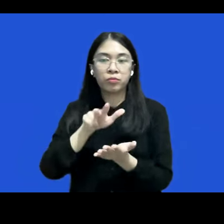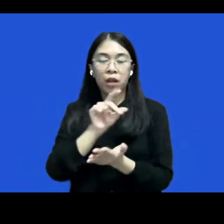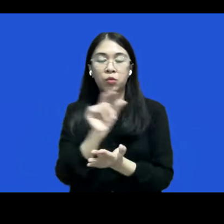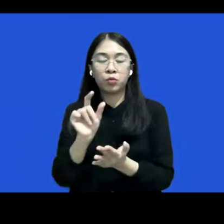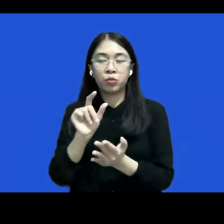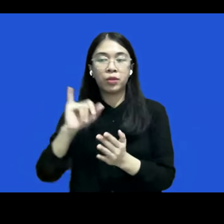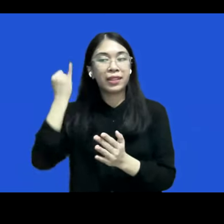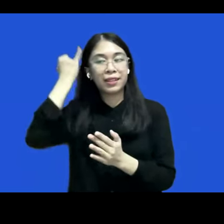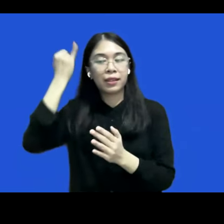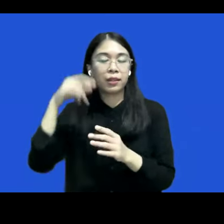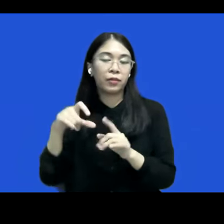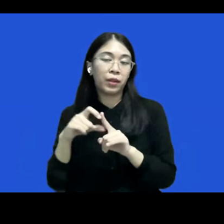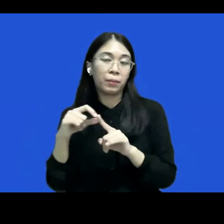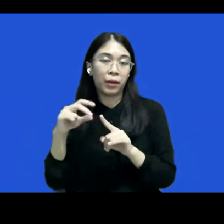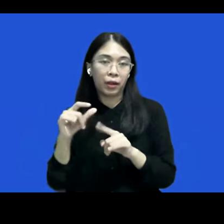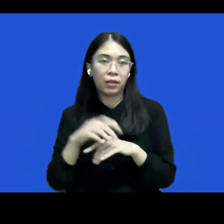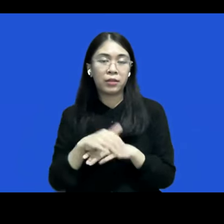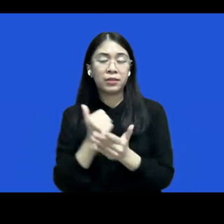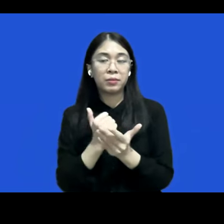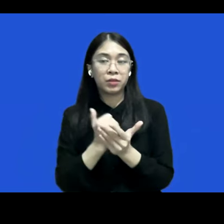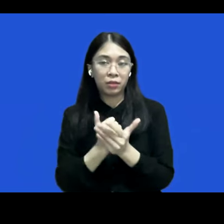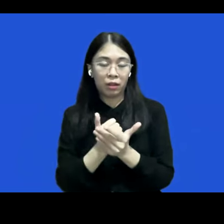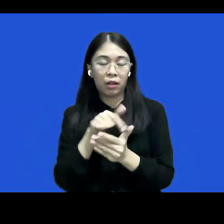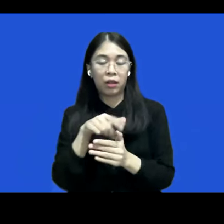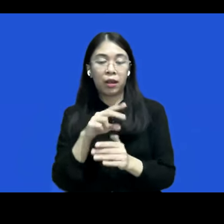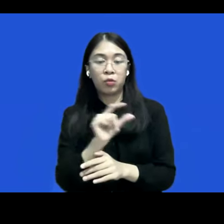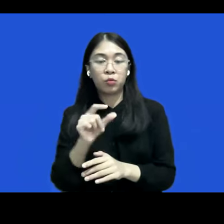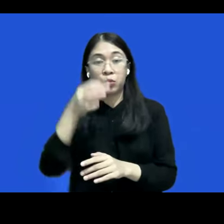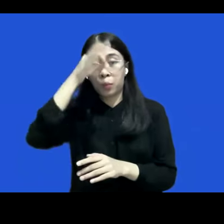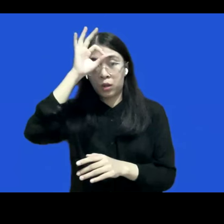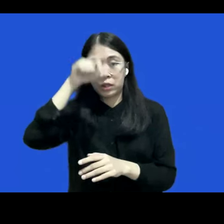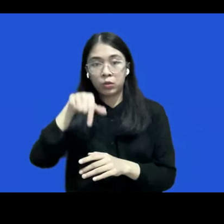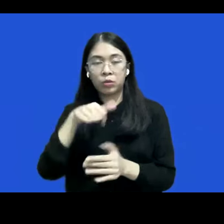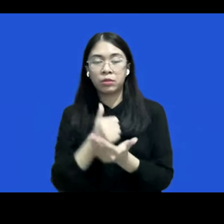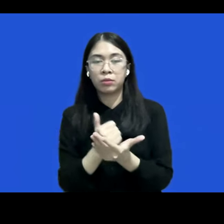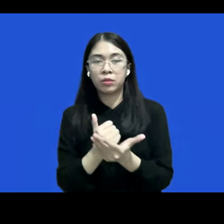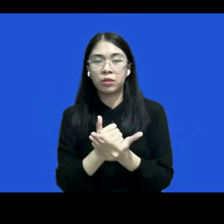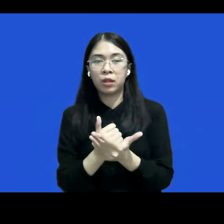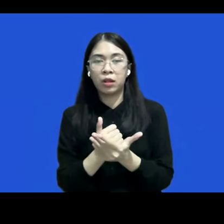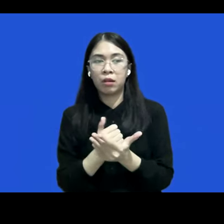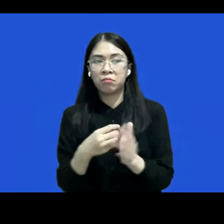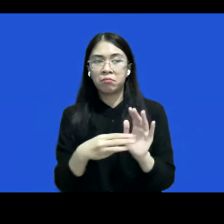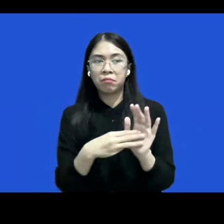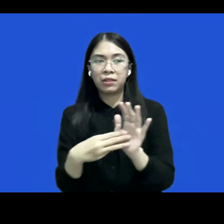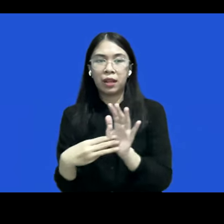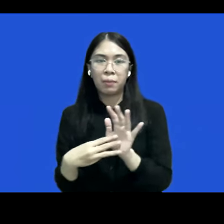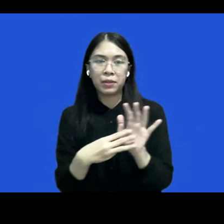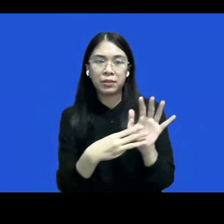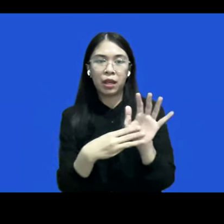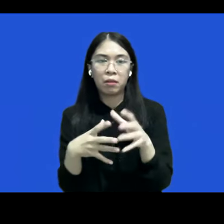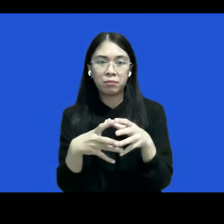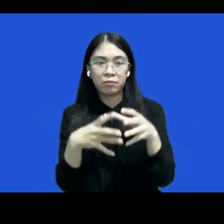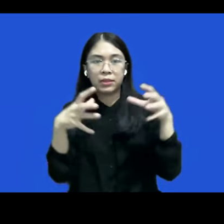DPR. Secara substansi sendiri, RUU Polri justru tidak menjawab permasalahan-permasalahan besar